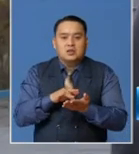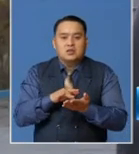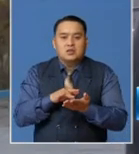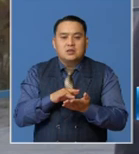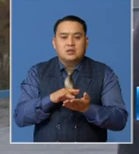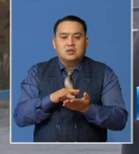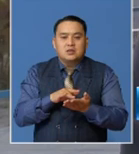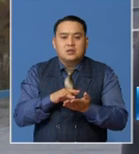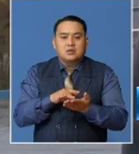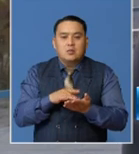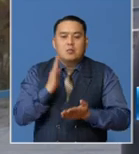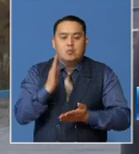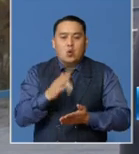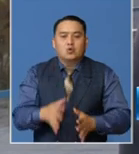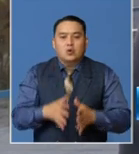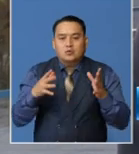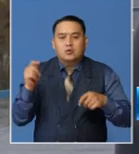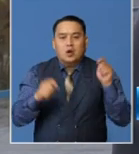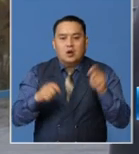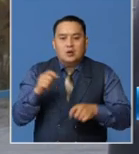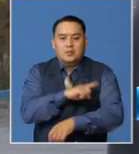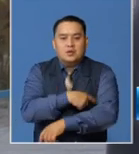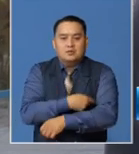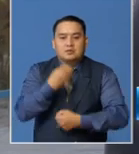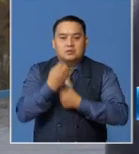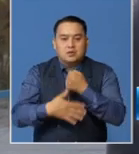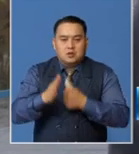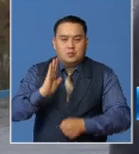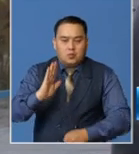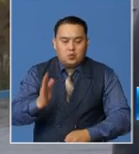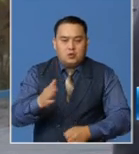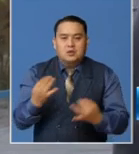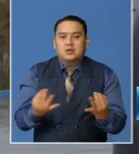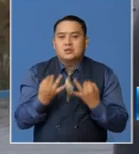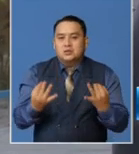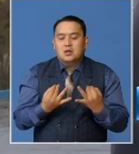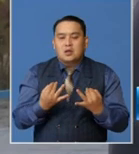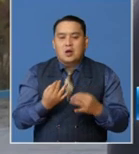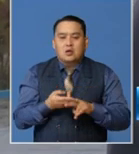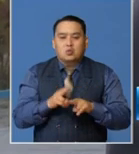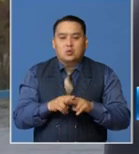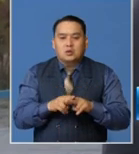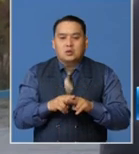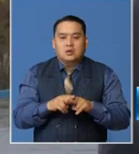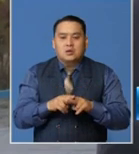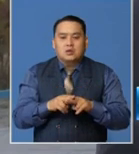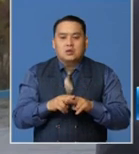разговор от нас ожидаем большую делегацию не собирается строить медицинский центр вот еще интересный медицина имплантация